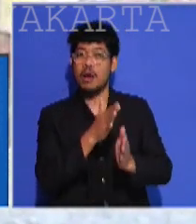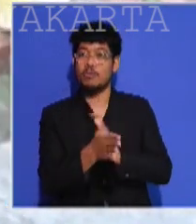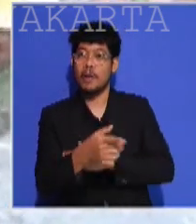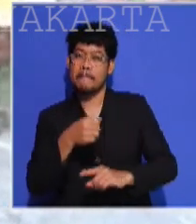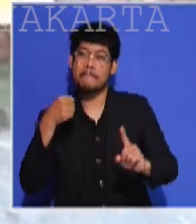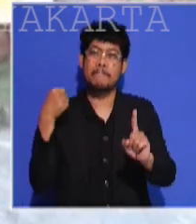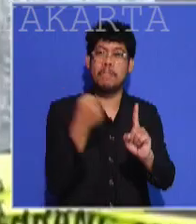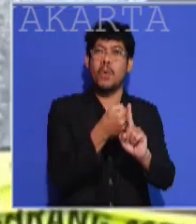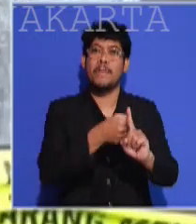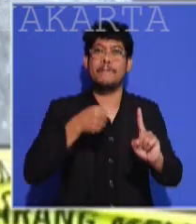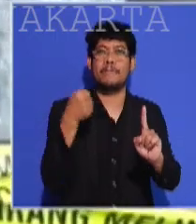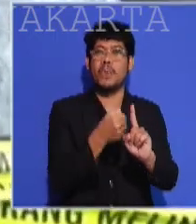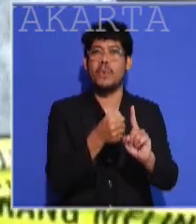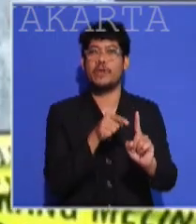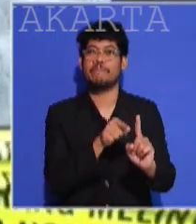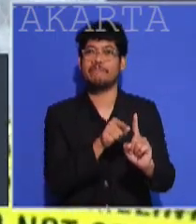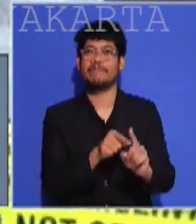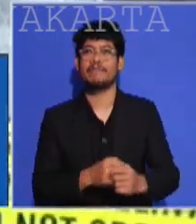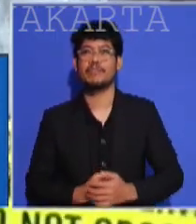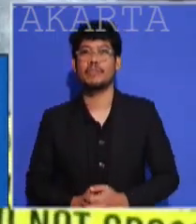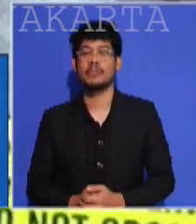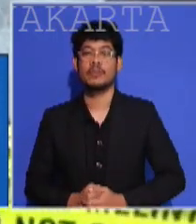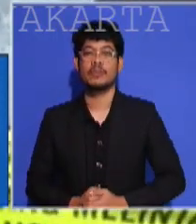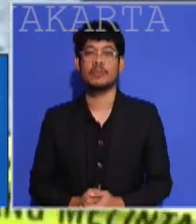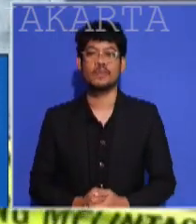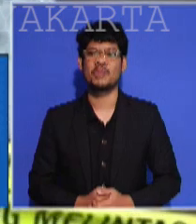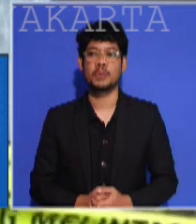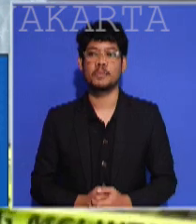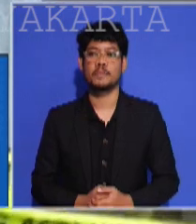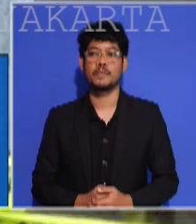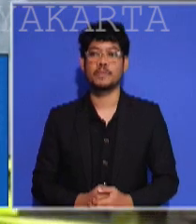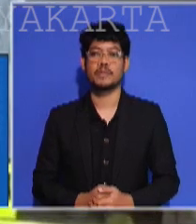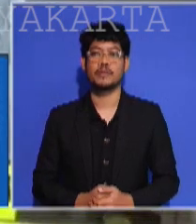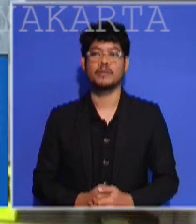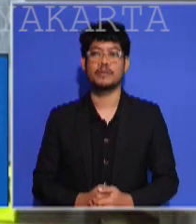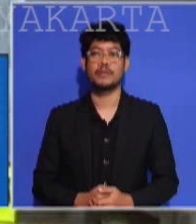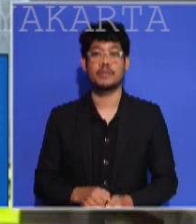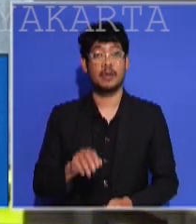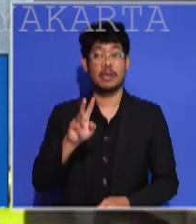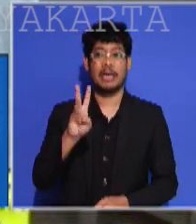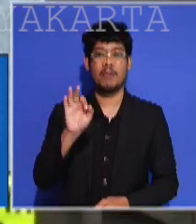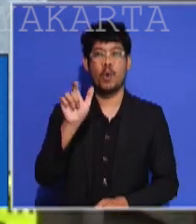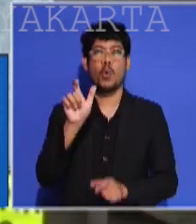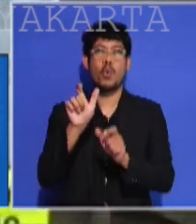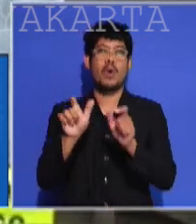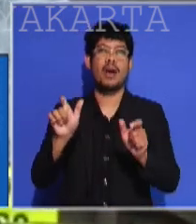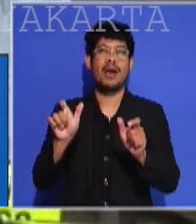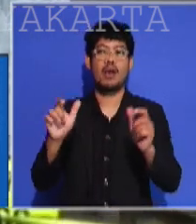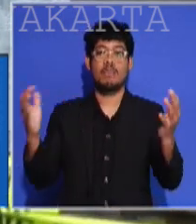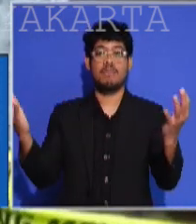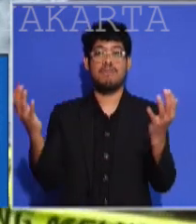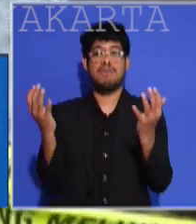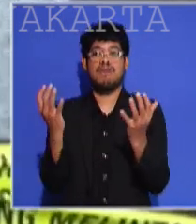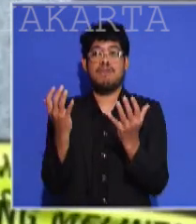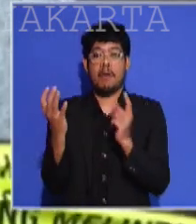senjata tajam ada berapa orang kira-kira masomban itu 30 Le semua yang